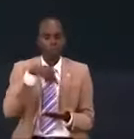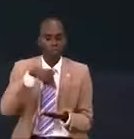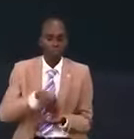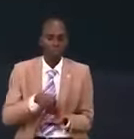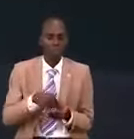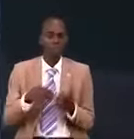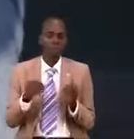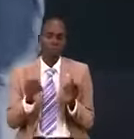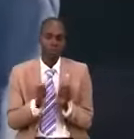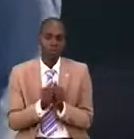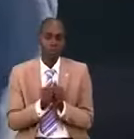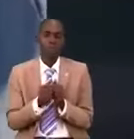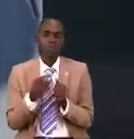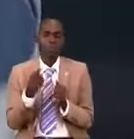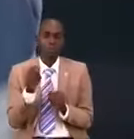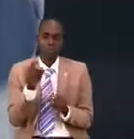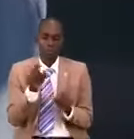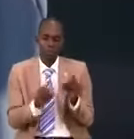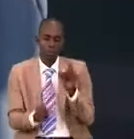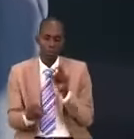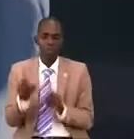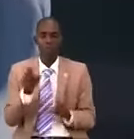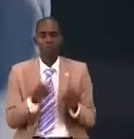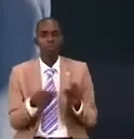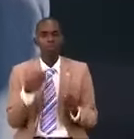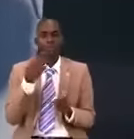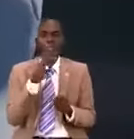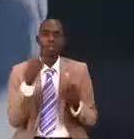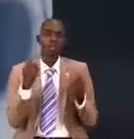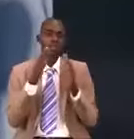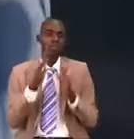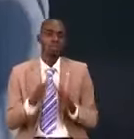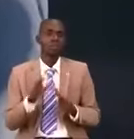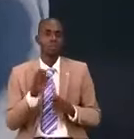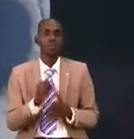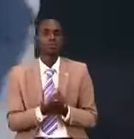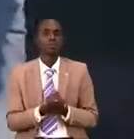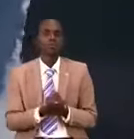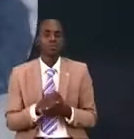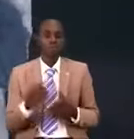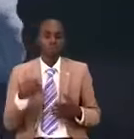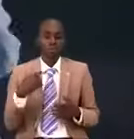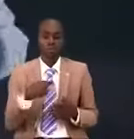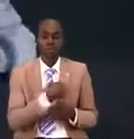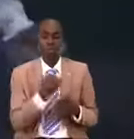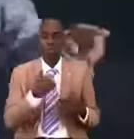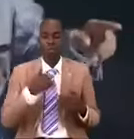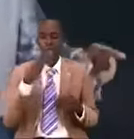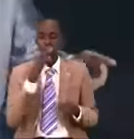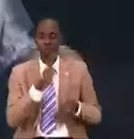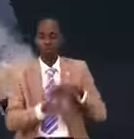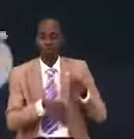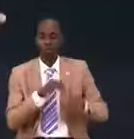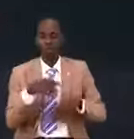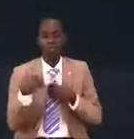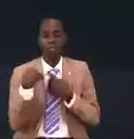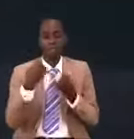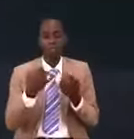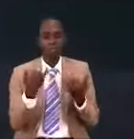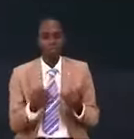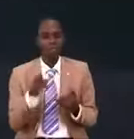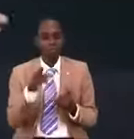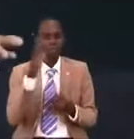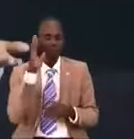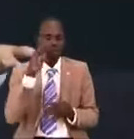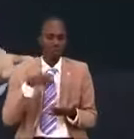nous marchons avec eux maintenant nous nous arrêtons avec eux nous restons même pour eux nous tenons même pas contre eux parce